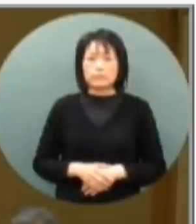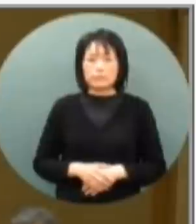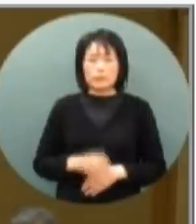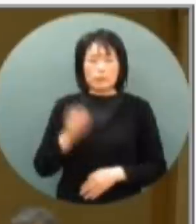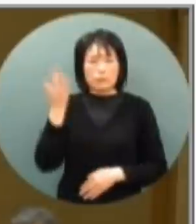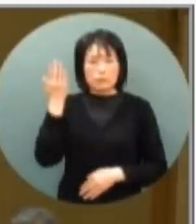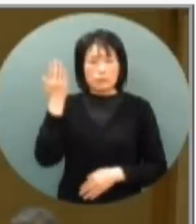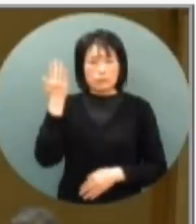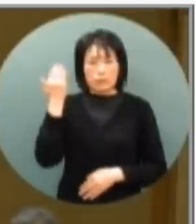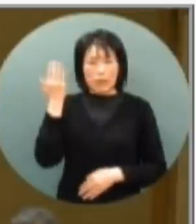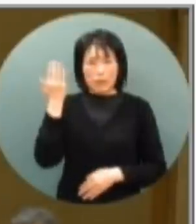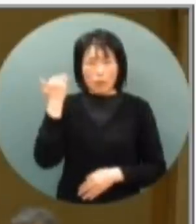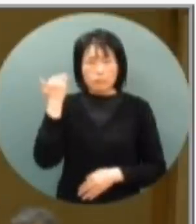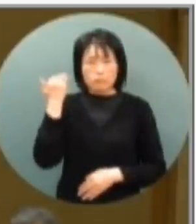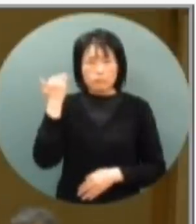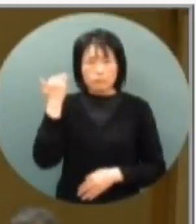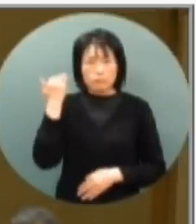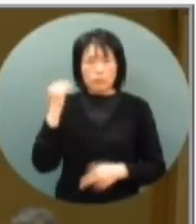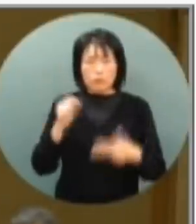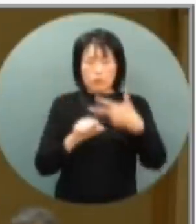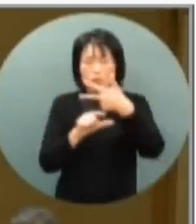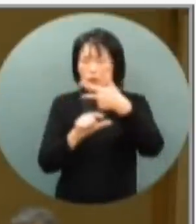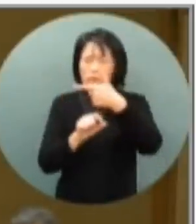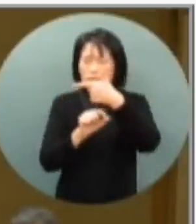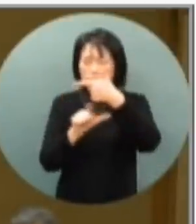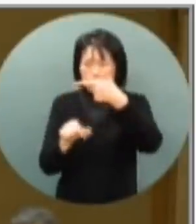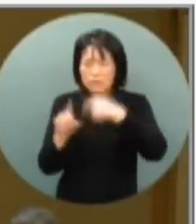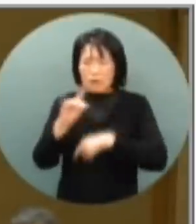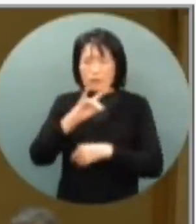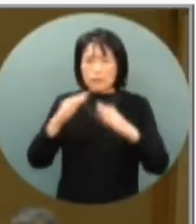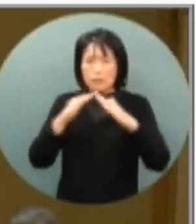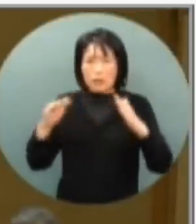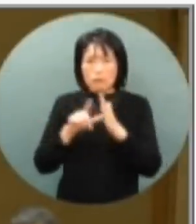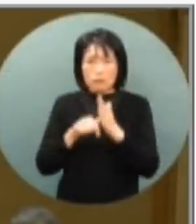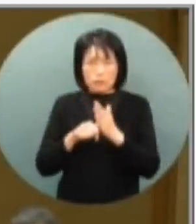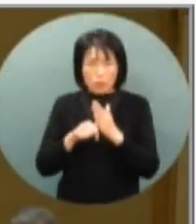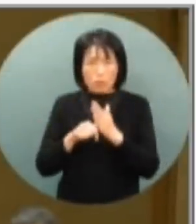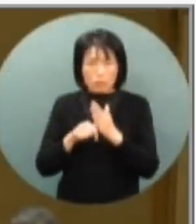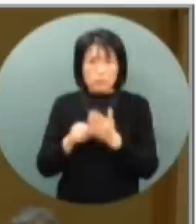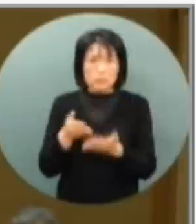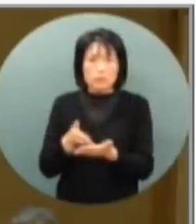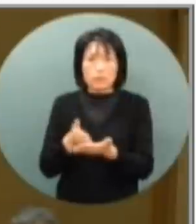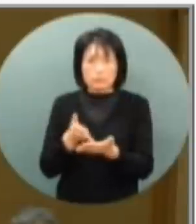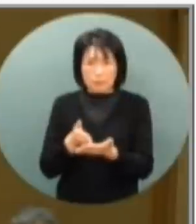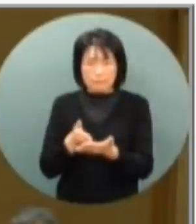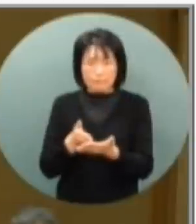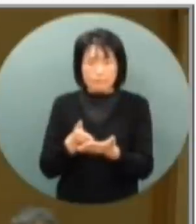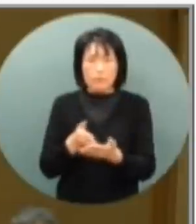先般も6月期でも少し触れましたが、鳥取県には